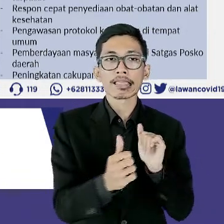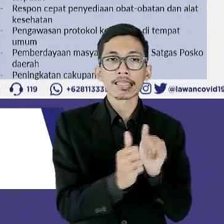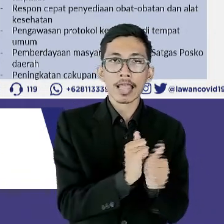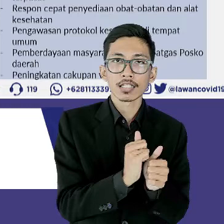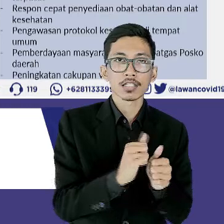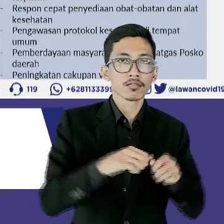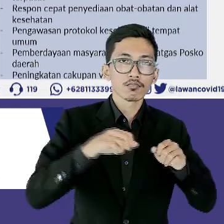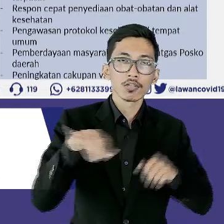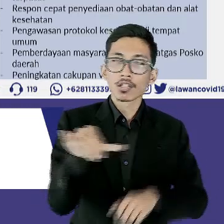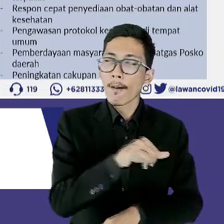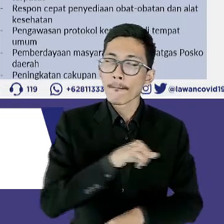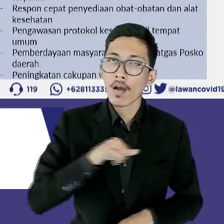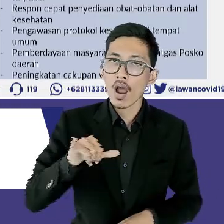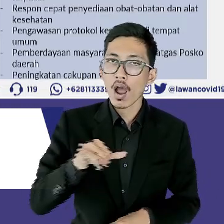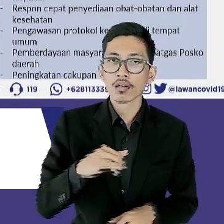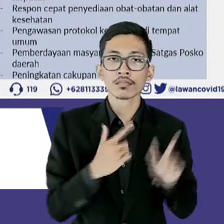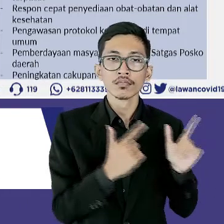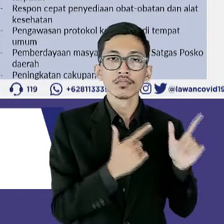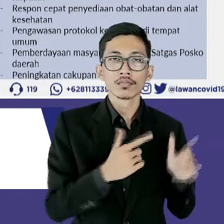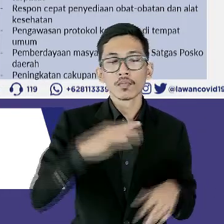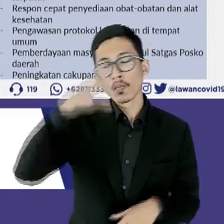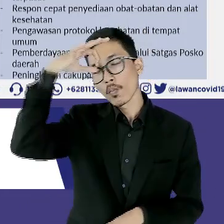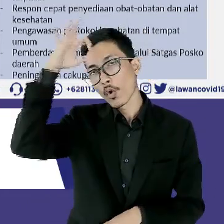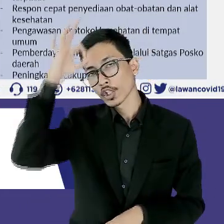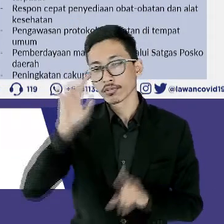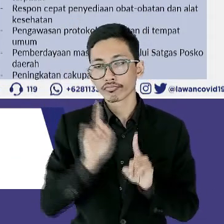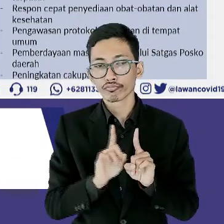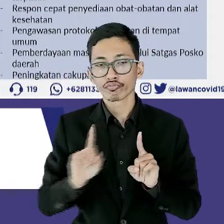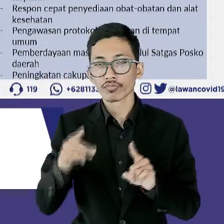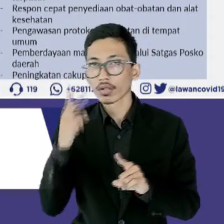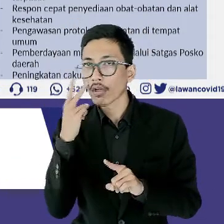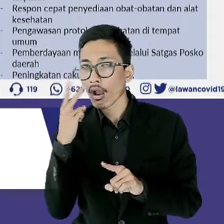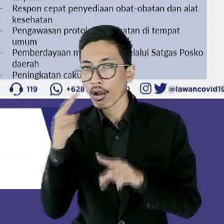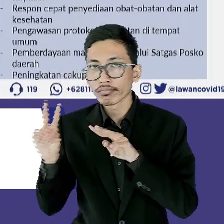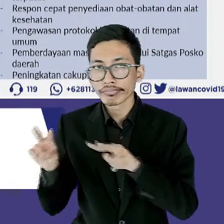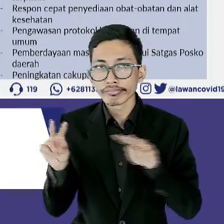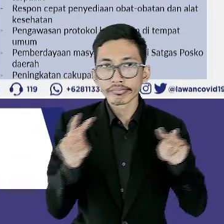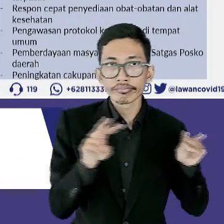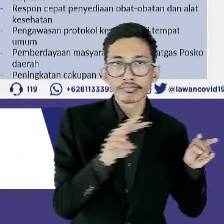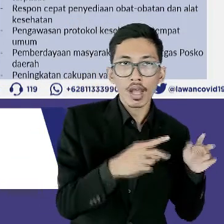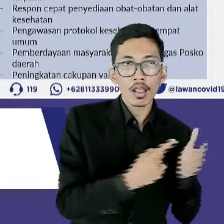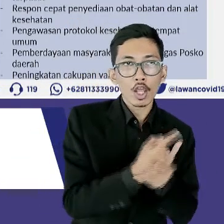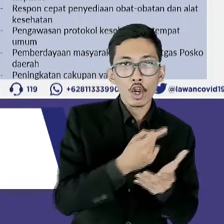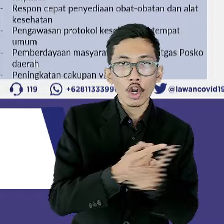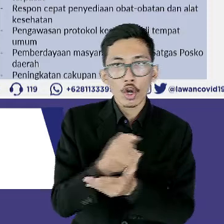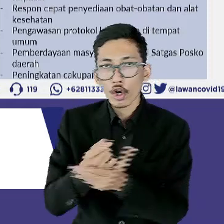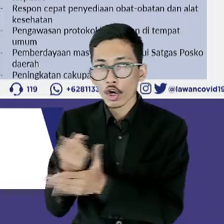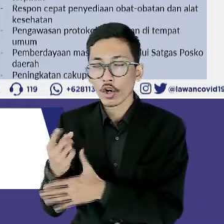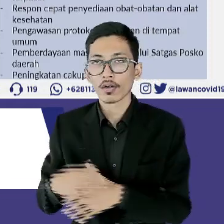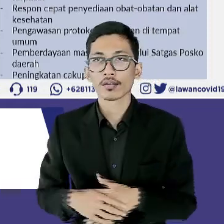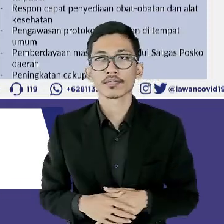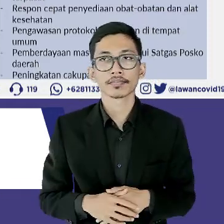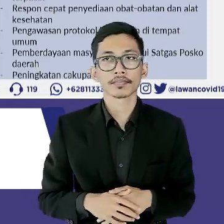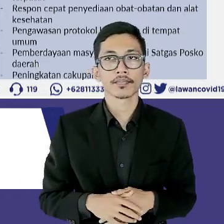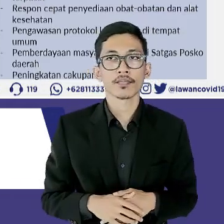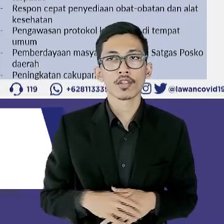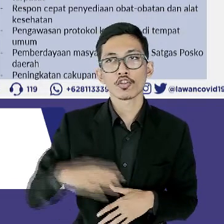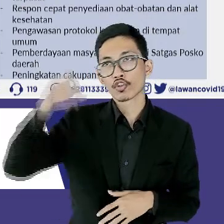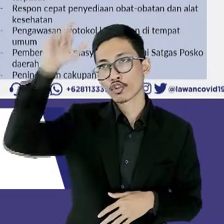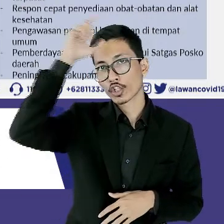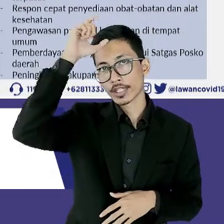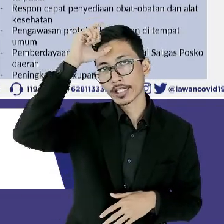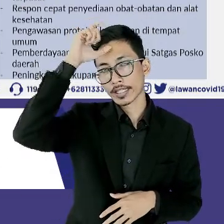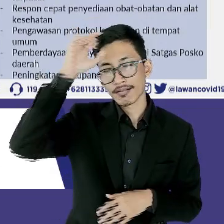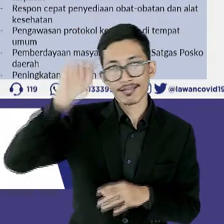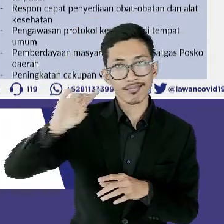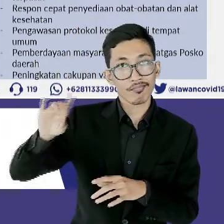pengerahan tentara nasional dalam mengawasi pelaksanaan lockdown. Sedikit berbeda dengan Turki, lonjakan kasus